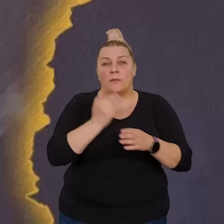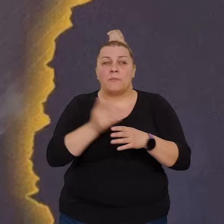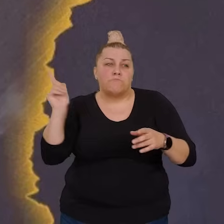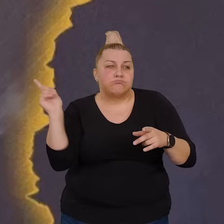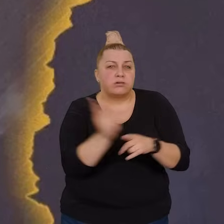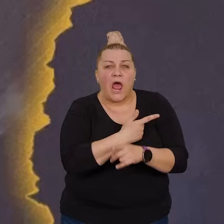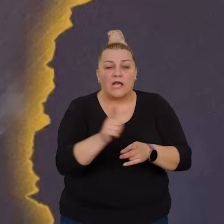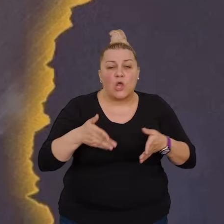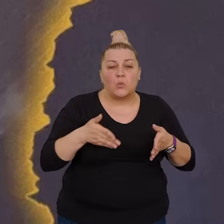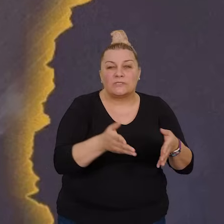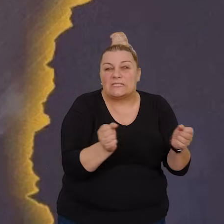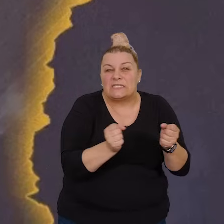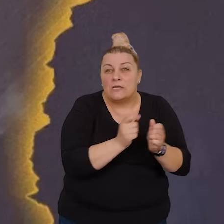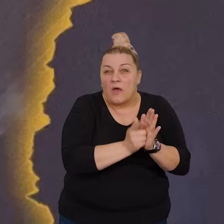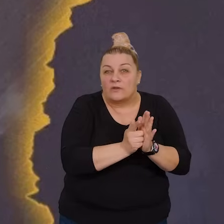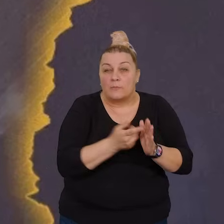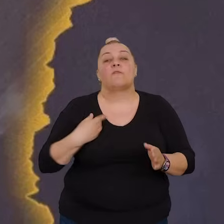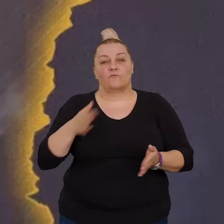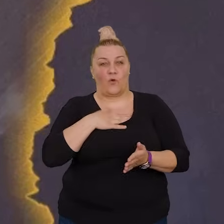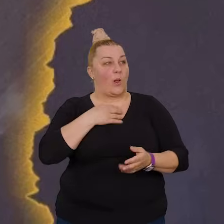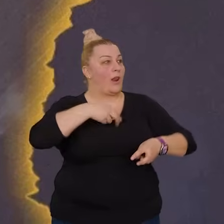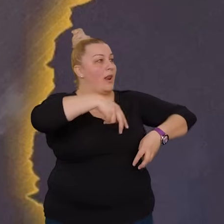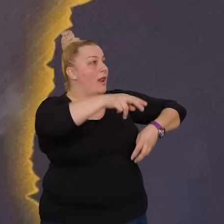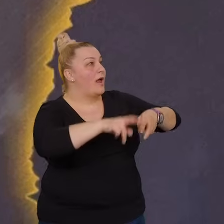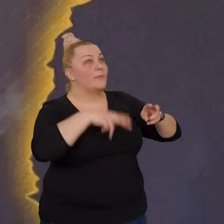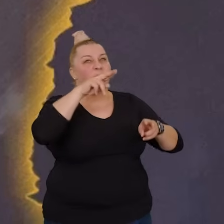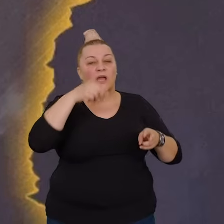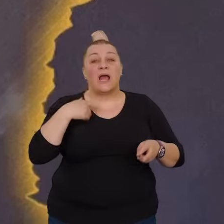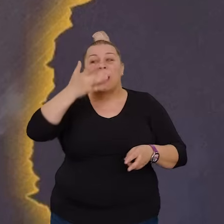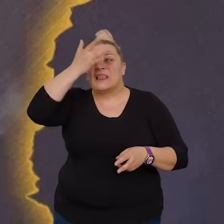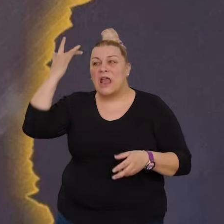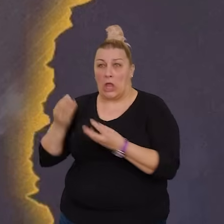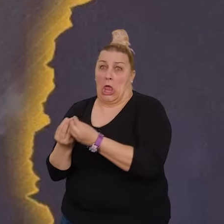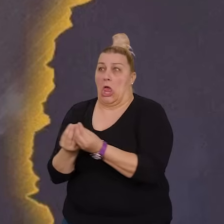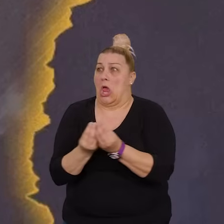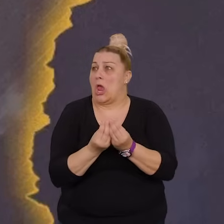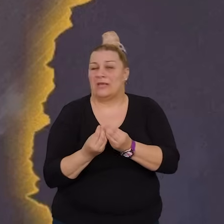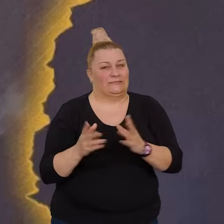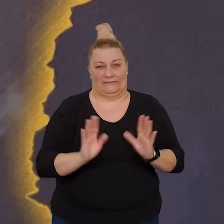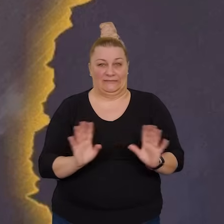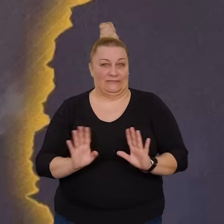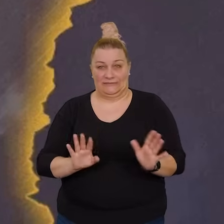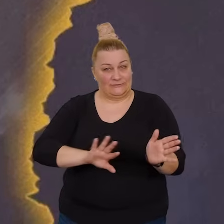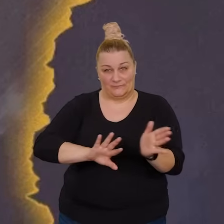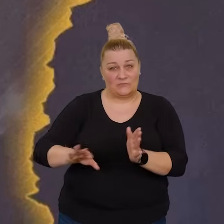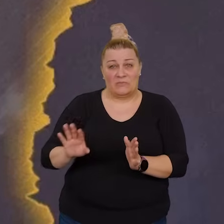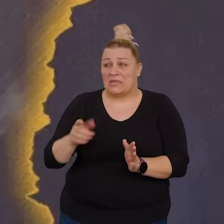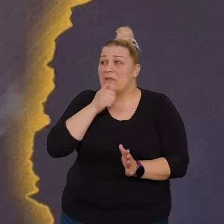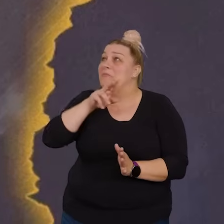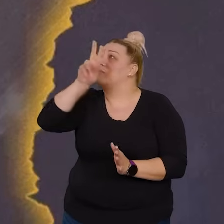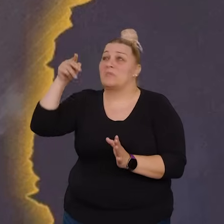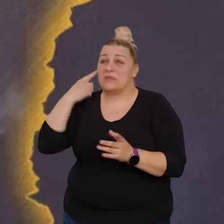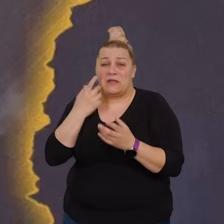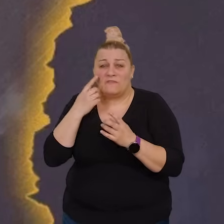Ja volim taj dio Splita. Ja nisam lud za onim glamurom ljetnim kad ne vidiš ni ljude, ne vidiš ni